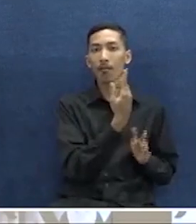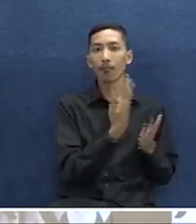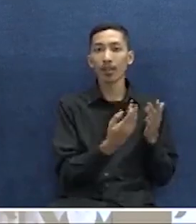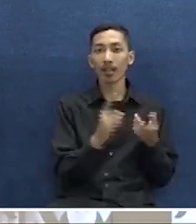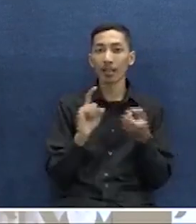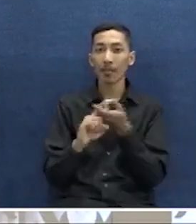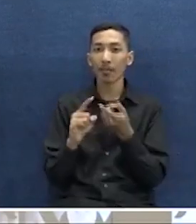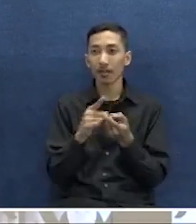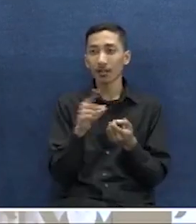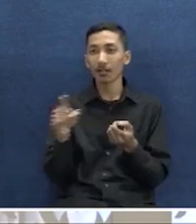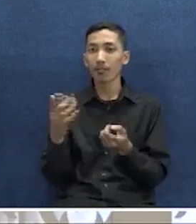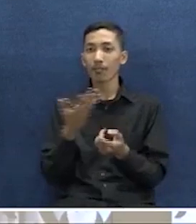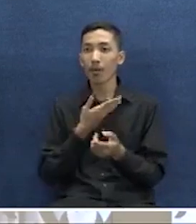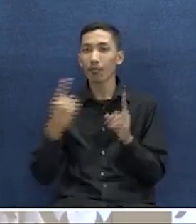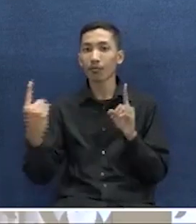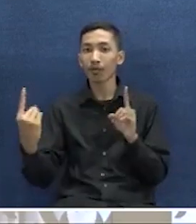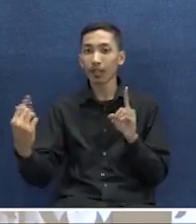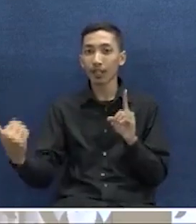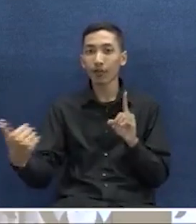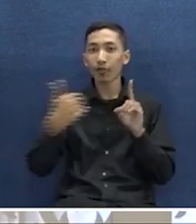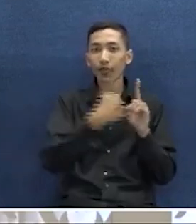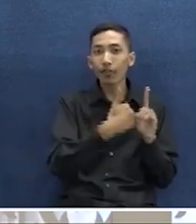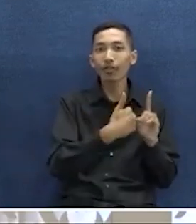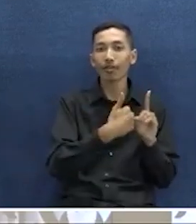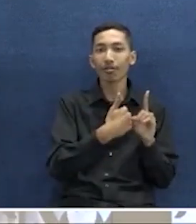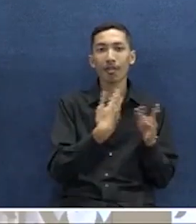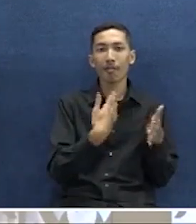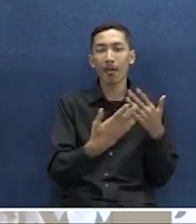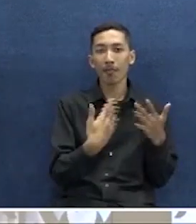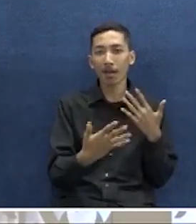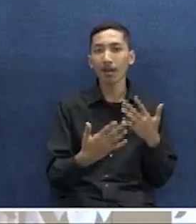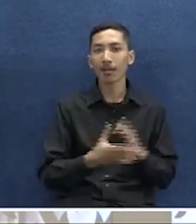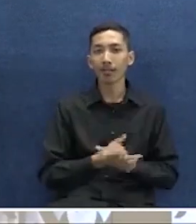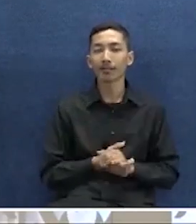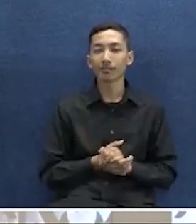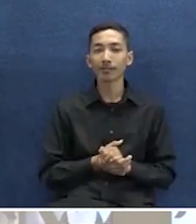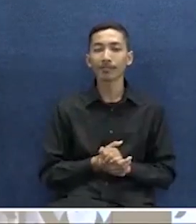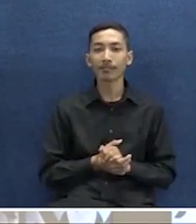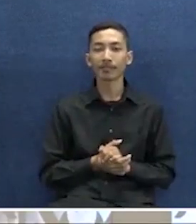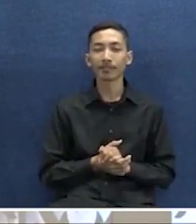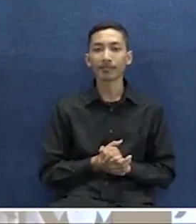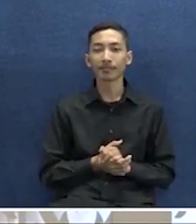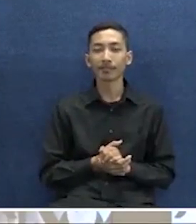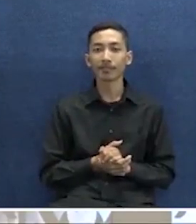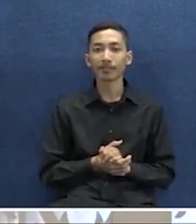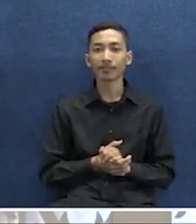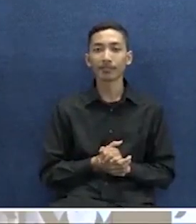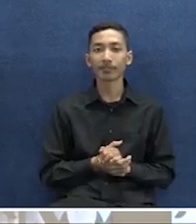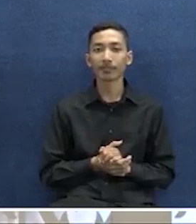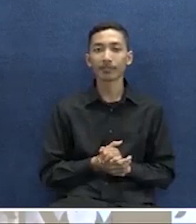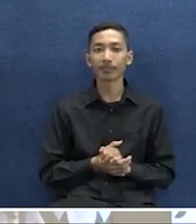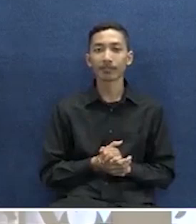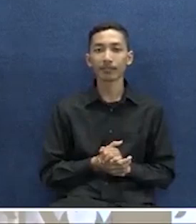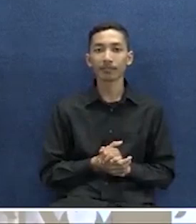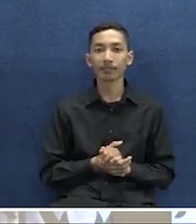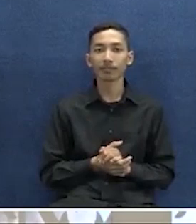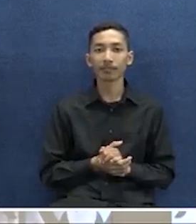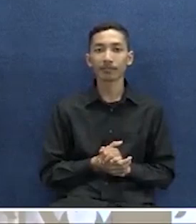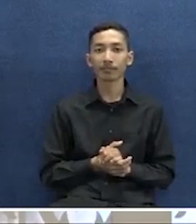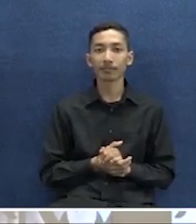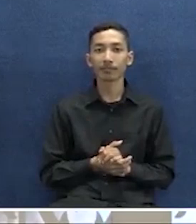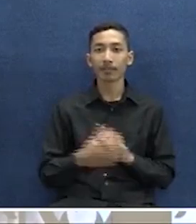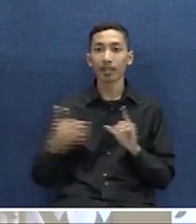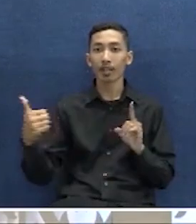saya juga kayaknya bukan orang yang gitu smart dan Bukankah barista yang terbaik ada satu lagi jadilah yang berbeda